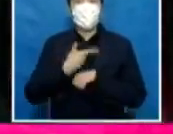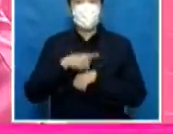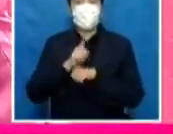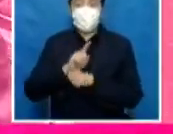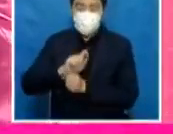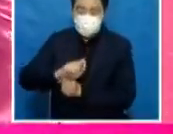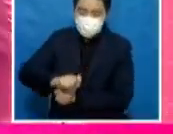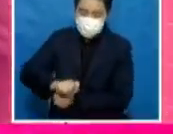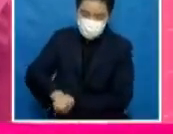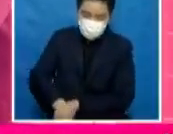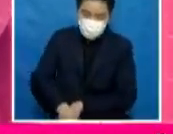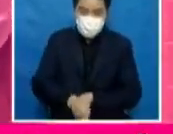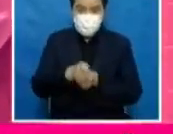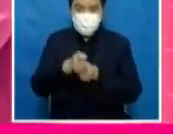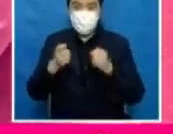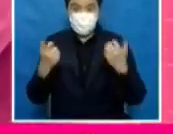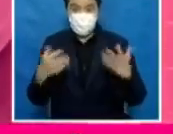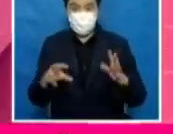สุ่มตักลูกบอล